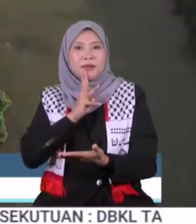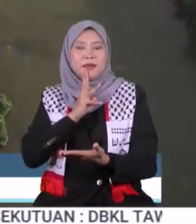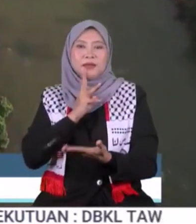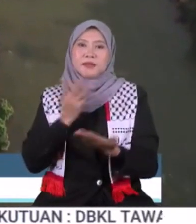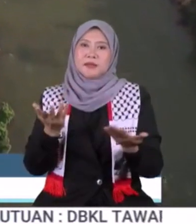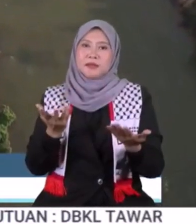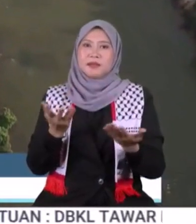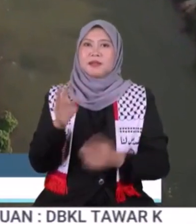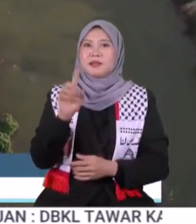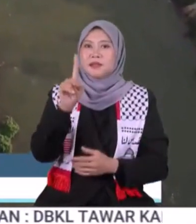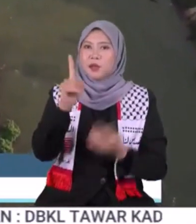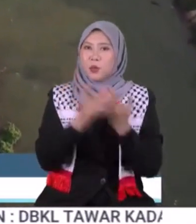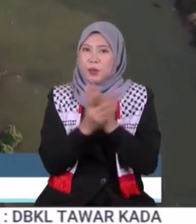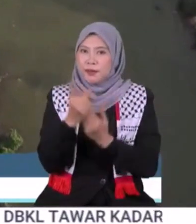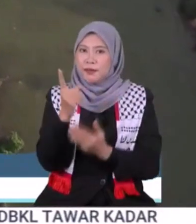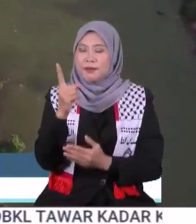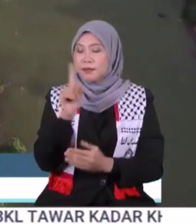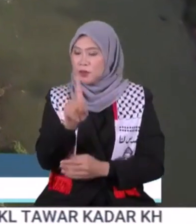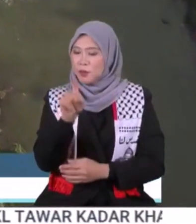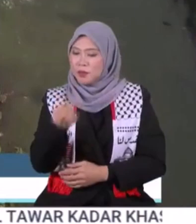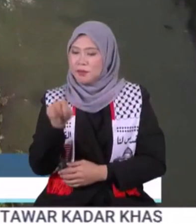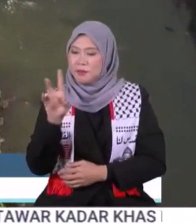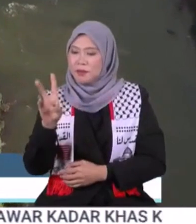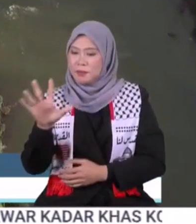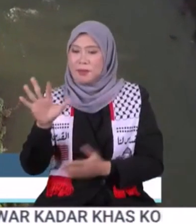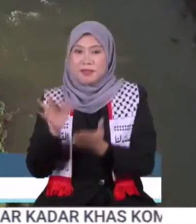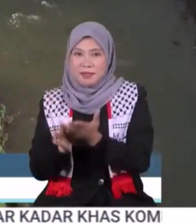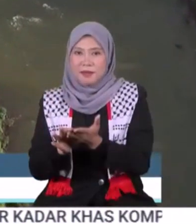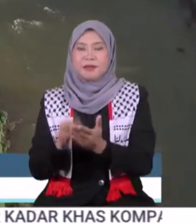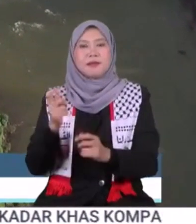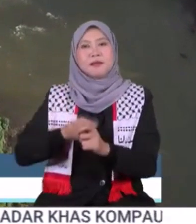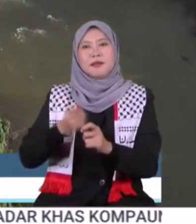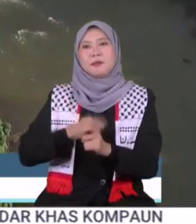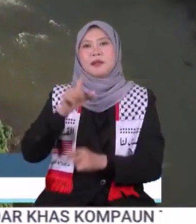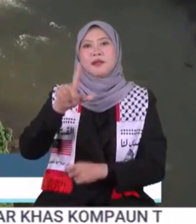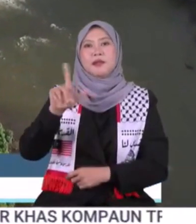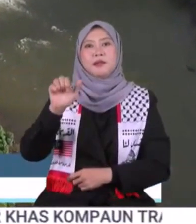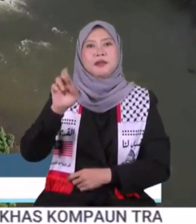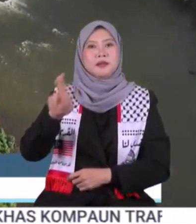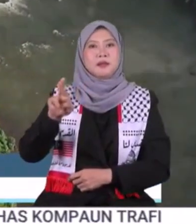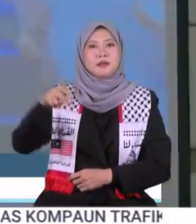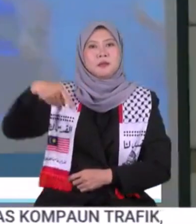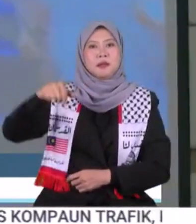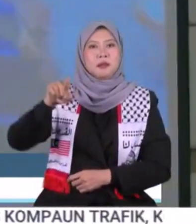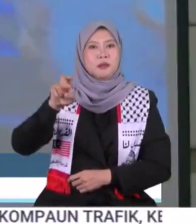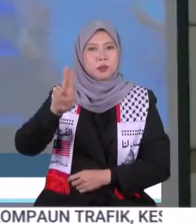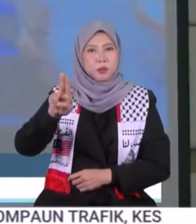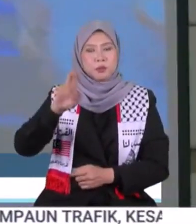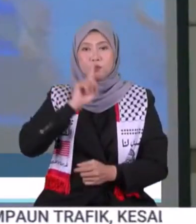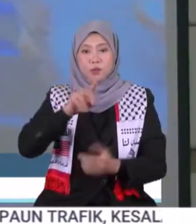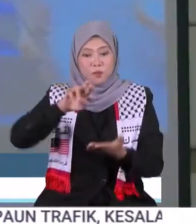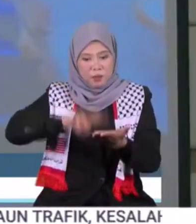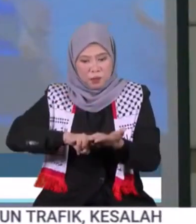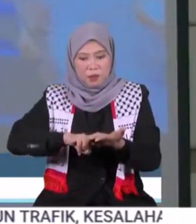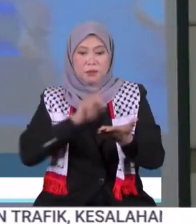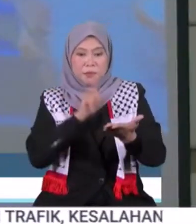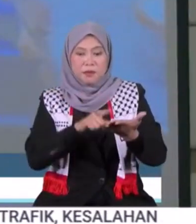air sebanyak RM1.75 sen bagi setiap meter padu berdasarkan rekod